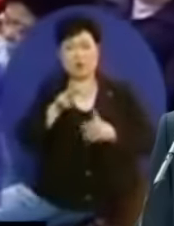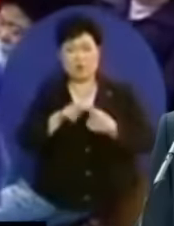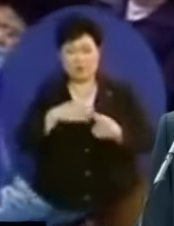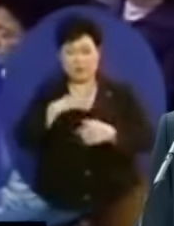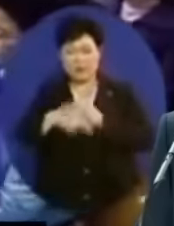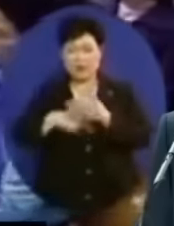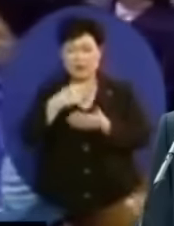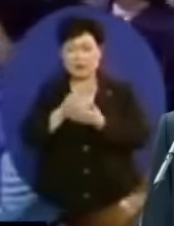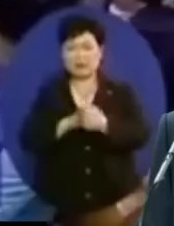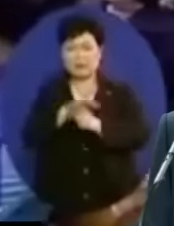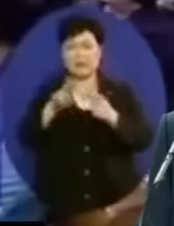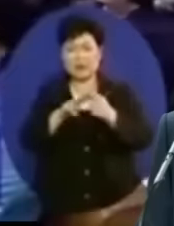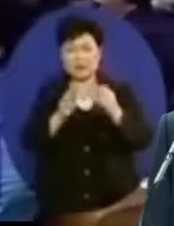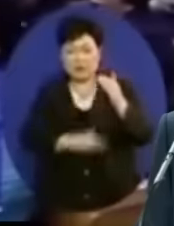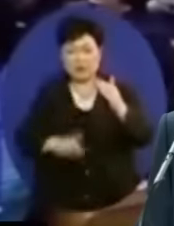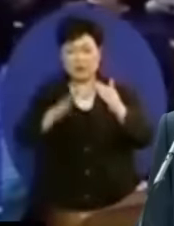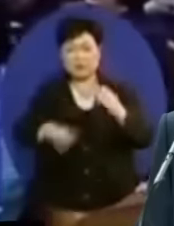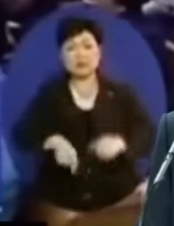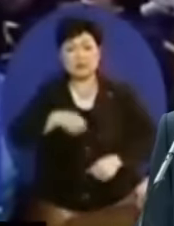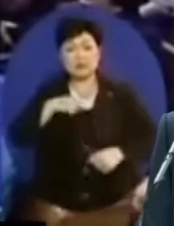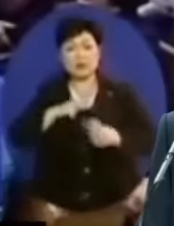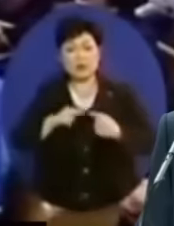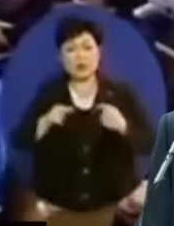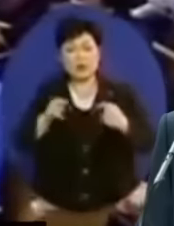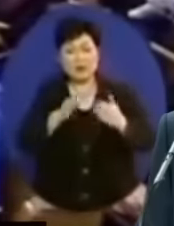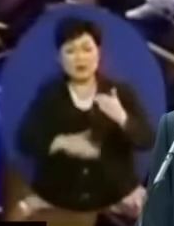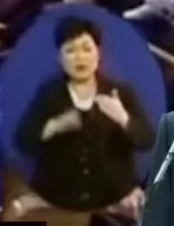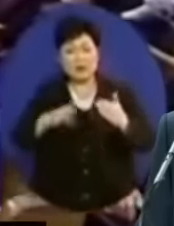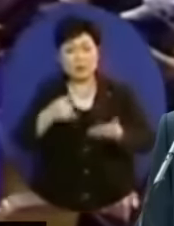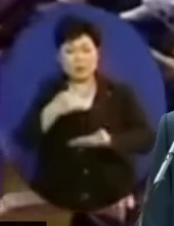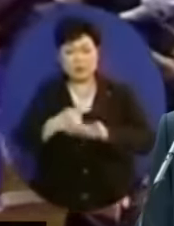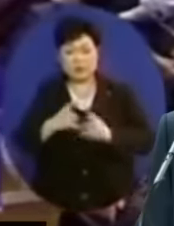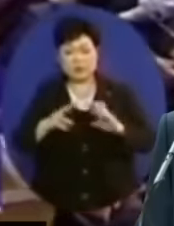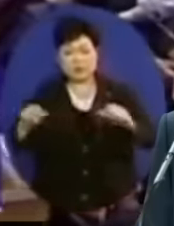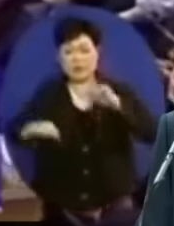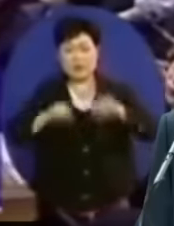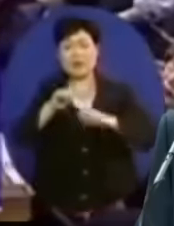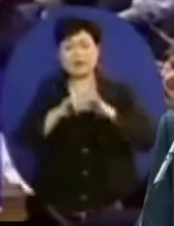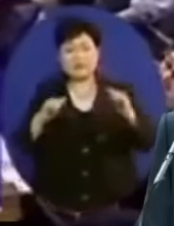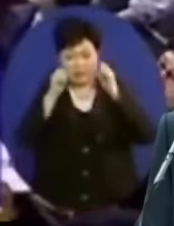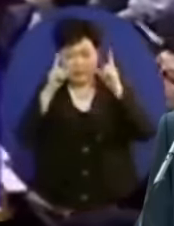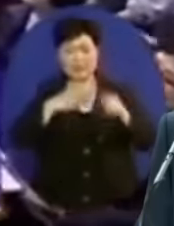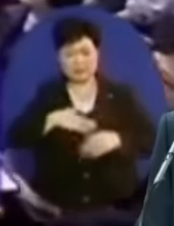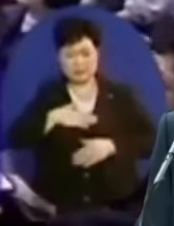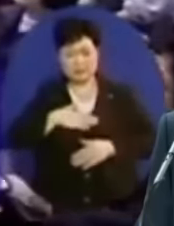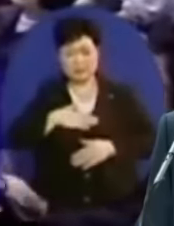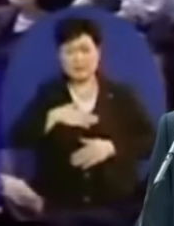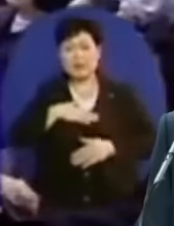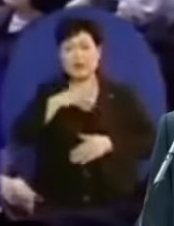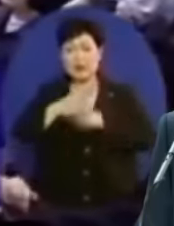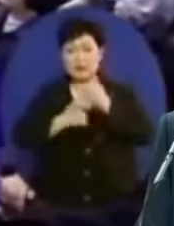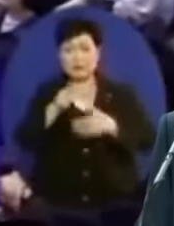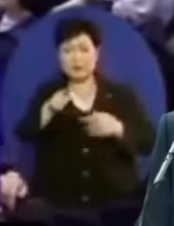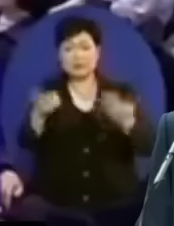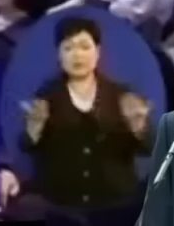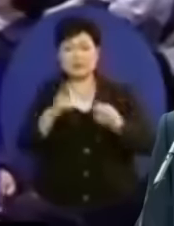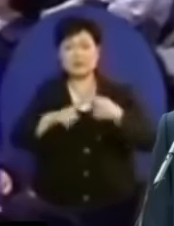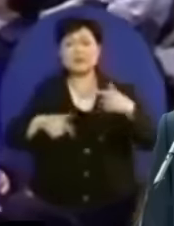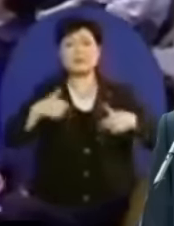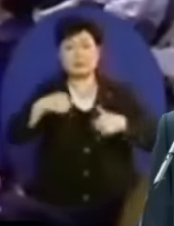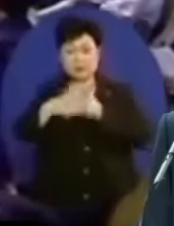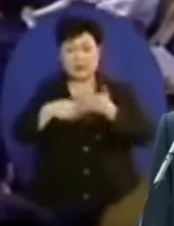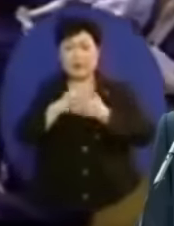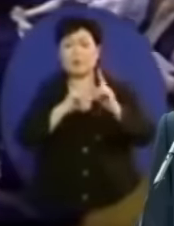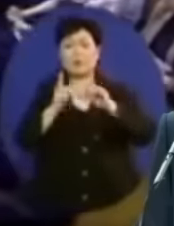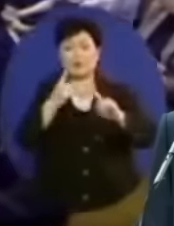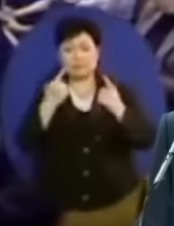야훼는 사랑과 정의와 공의를 땅에 행하는 자인 줄 깨닫는 것이라. 나는 이 일을 기뻐하노라. 야훼의 말씀이니라.